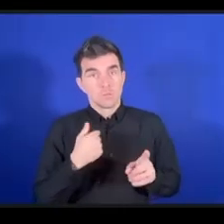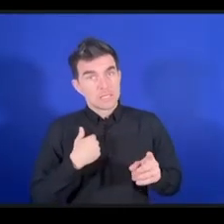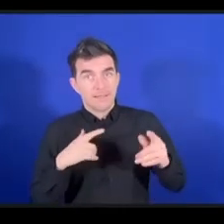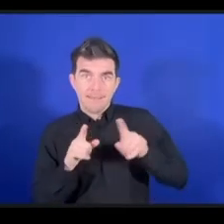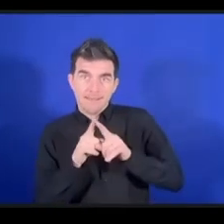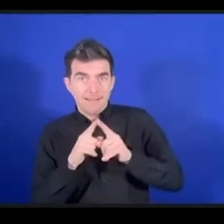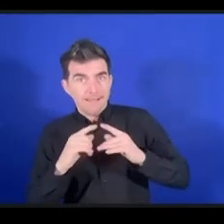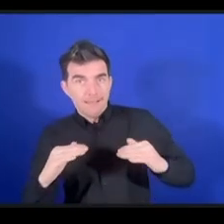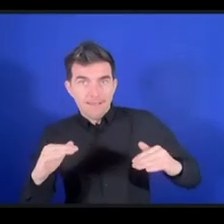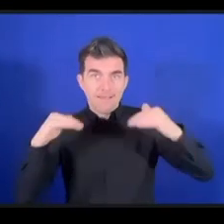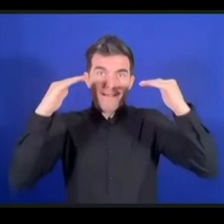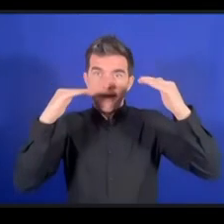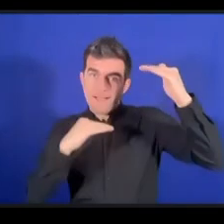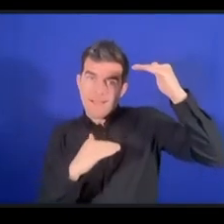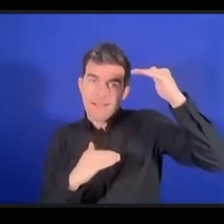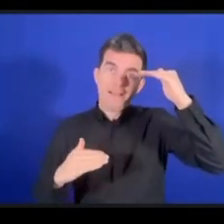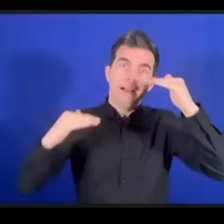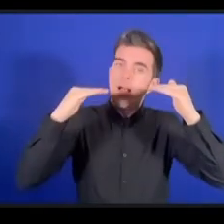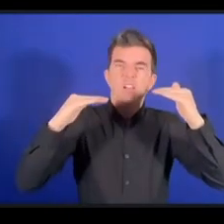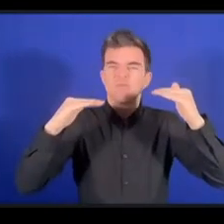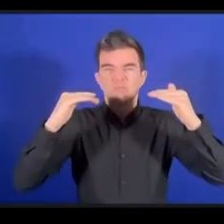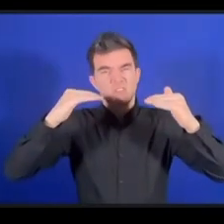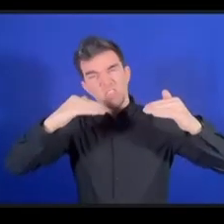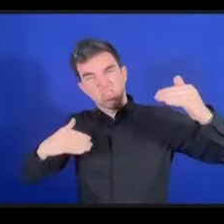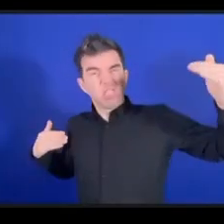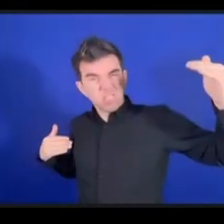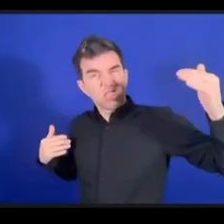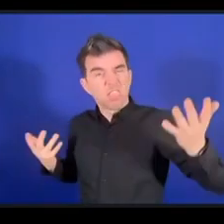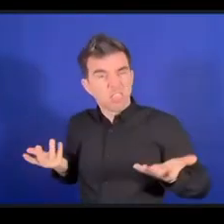这个鸿沟，就是